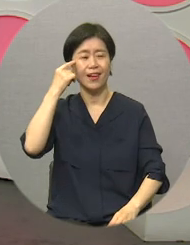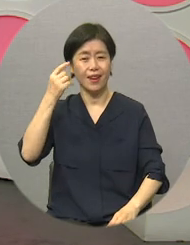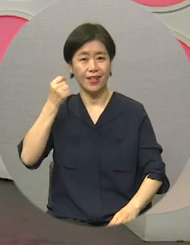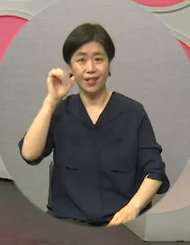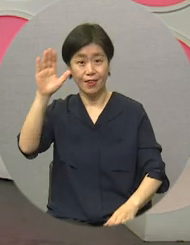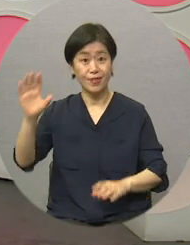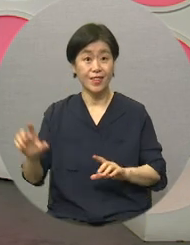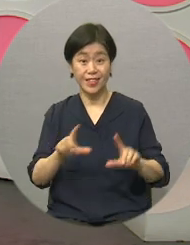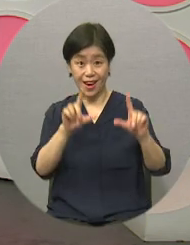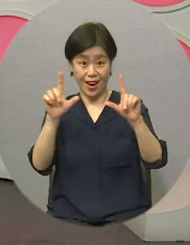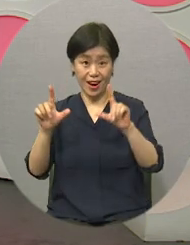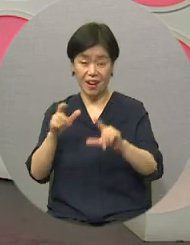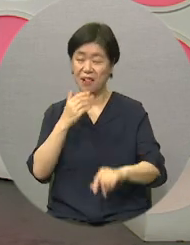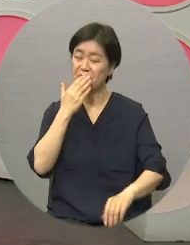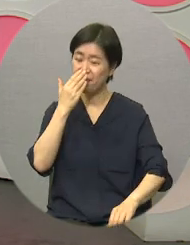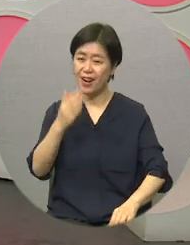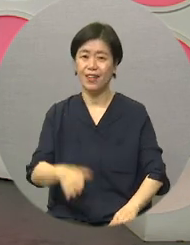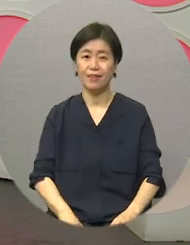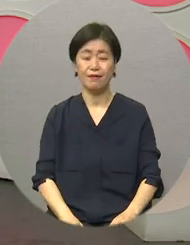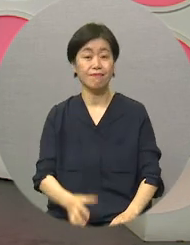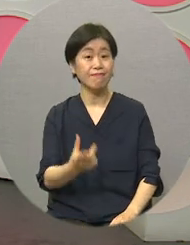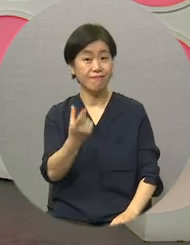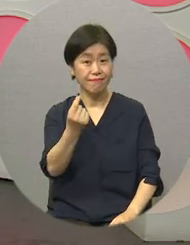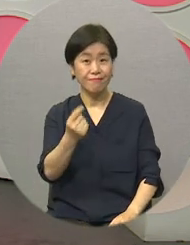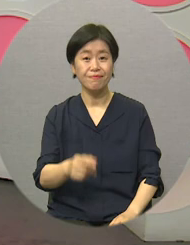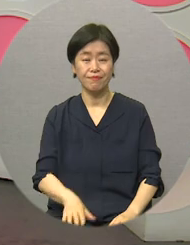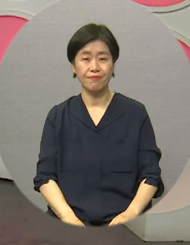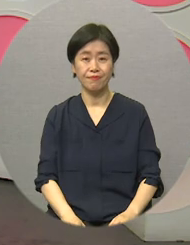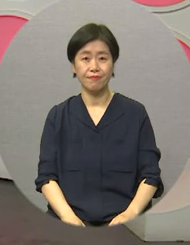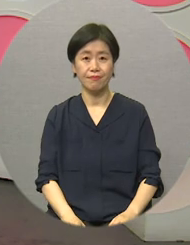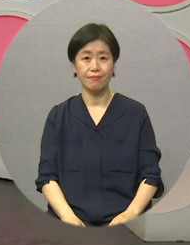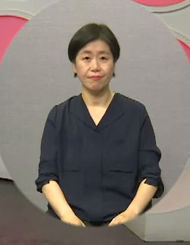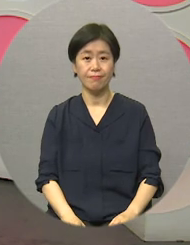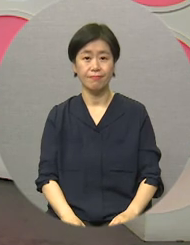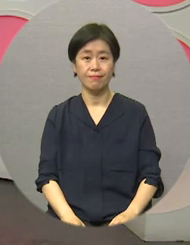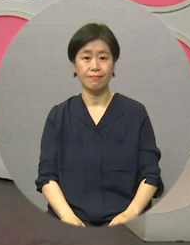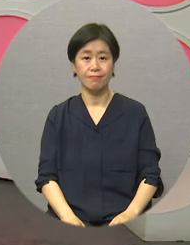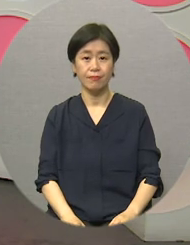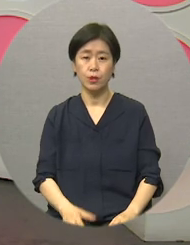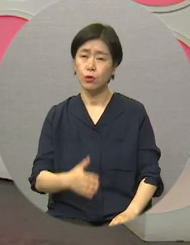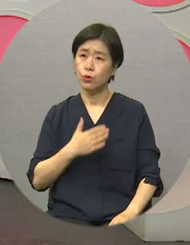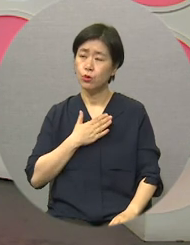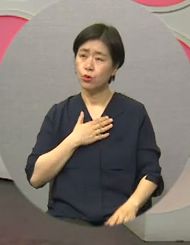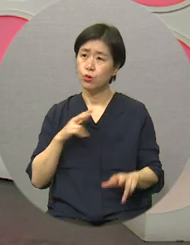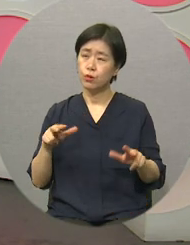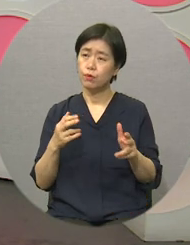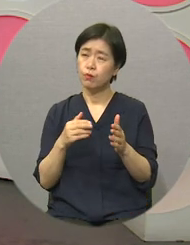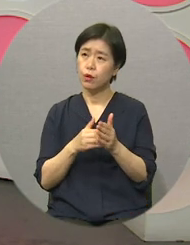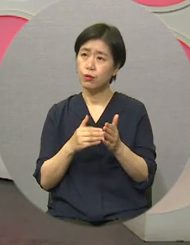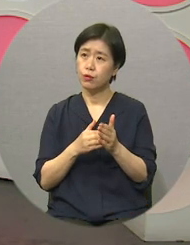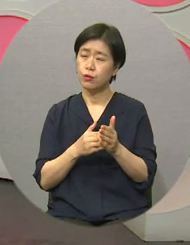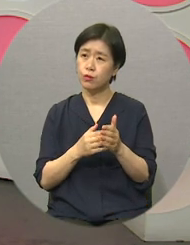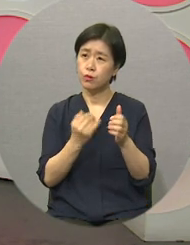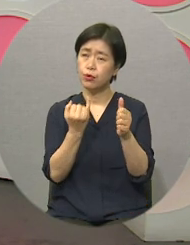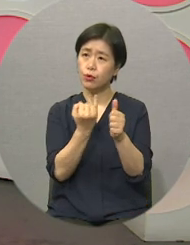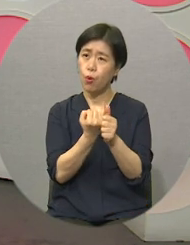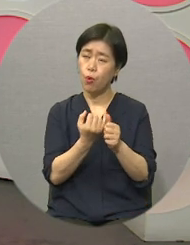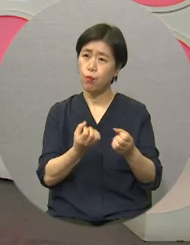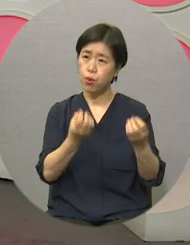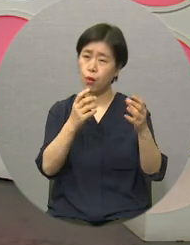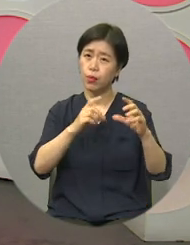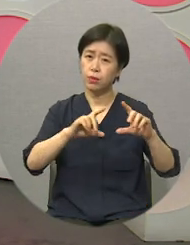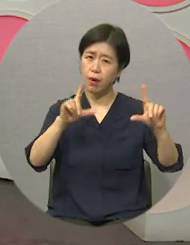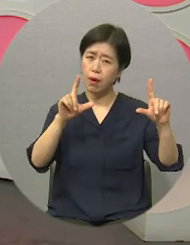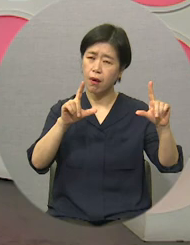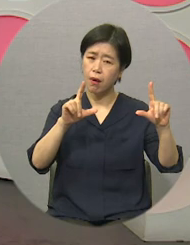것입니다라는 사연이에요 그러네요 저도 동화를 쉬는 신부를 보지는 못했는데 맞습니다